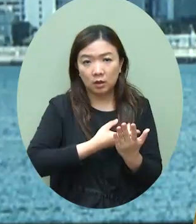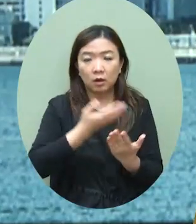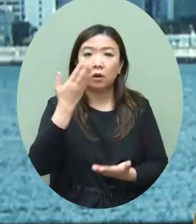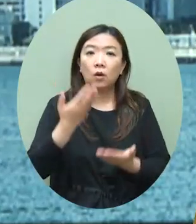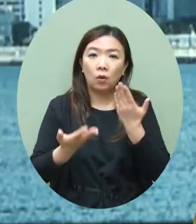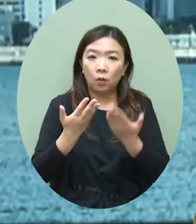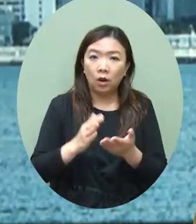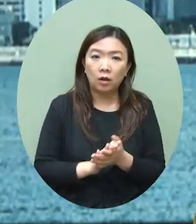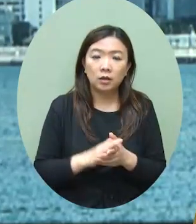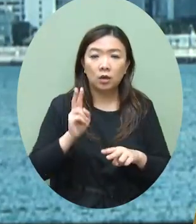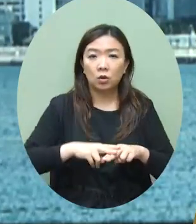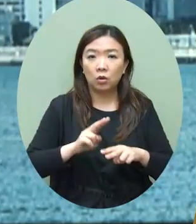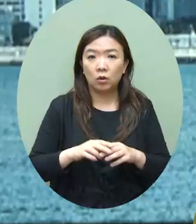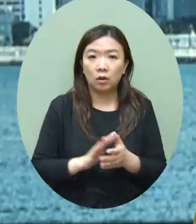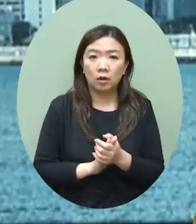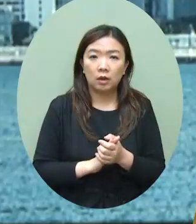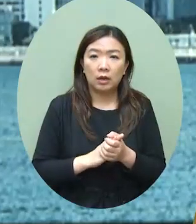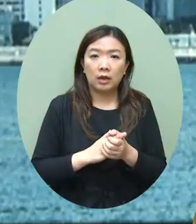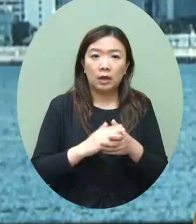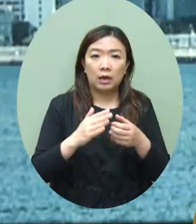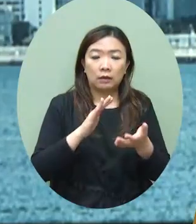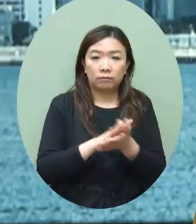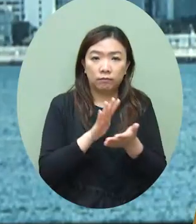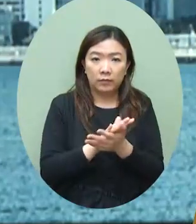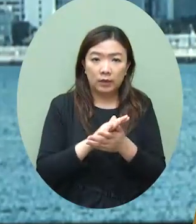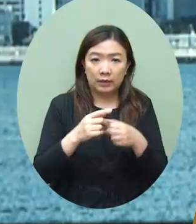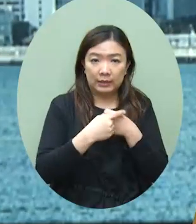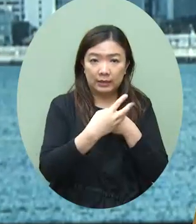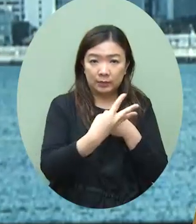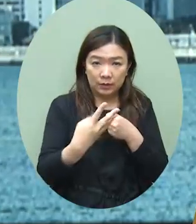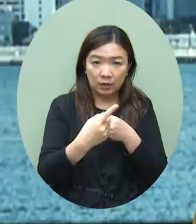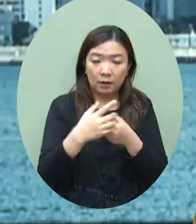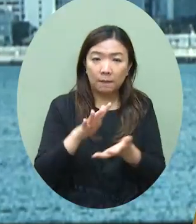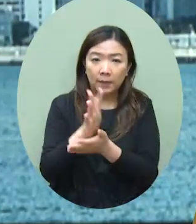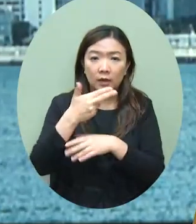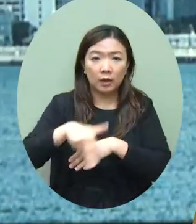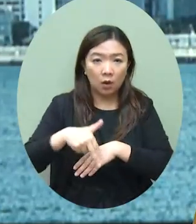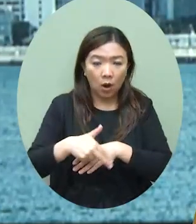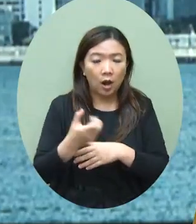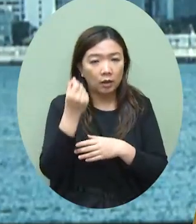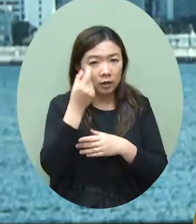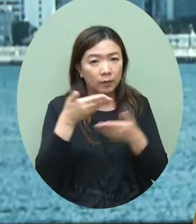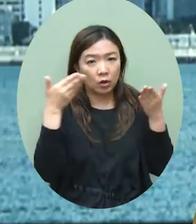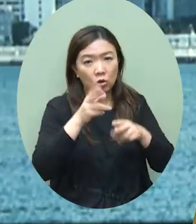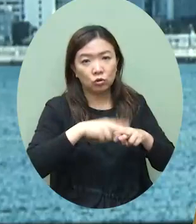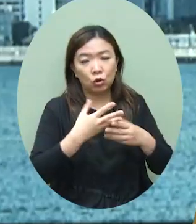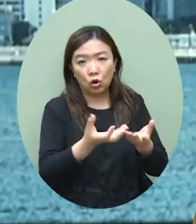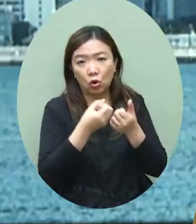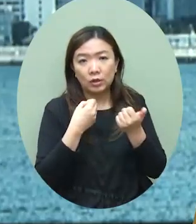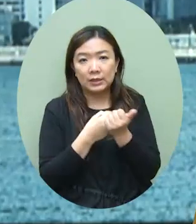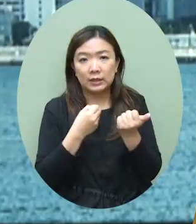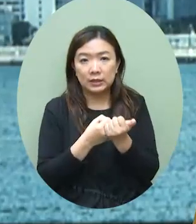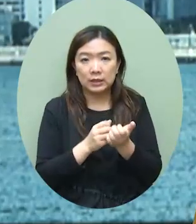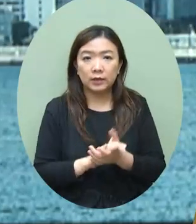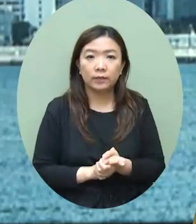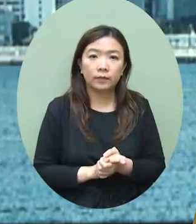國家14.5規劃裏邊，為國際航空樞紐特別攞咗一個中央嘅支持，以至到